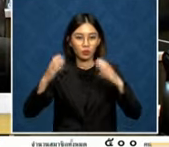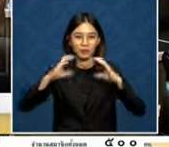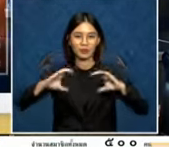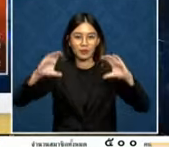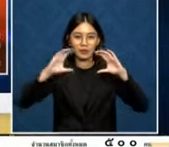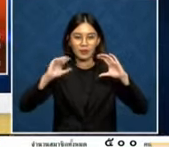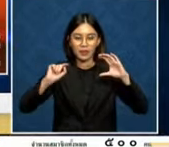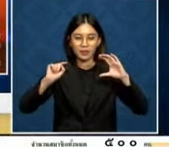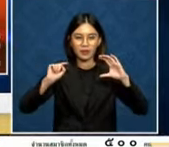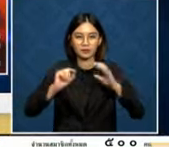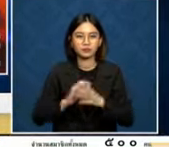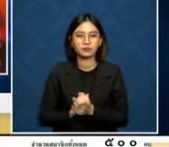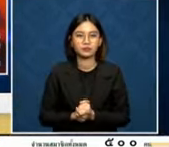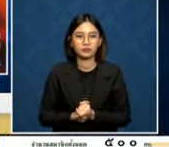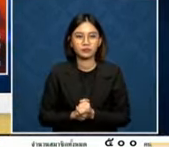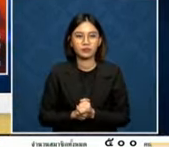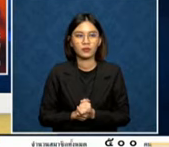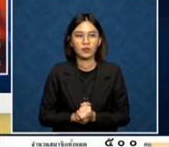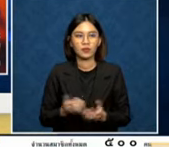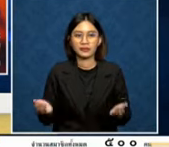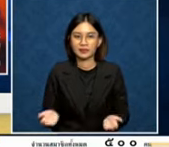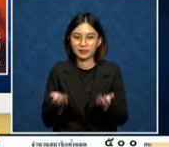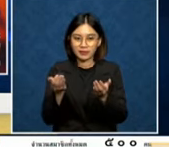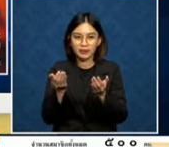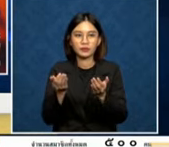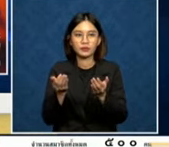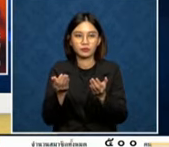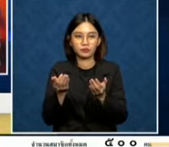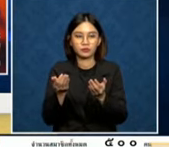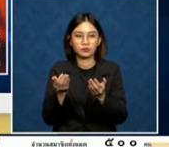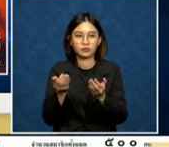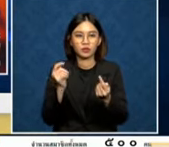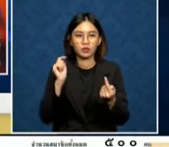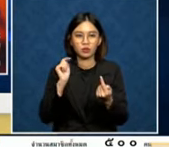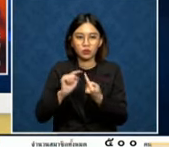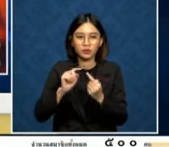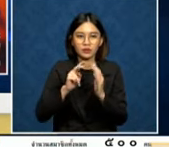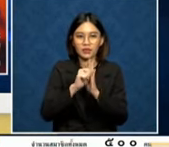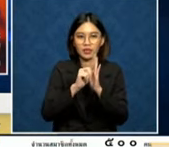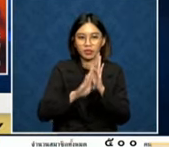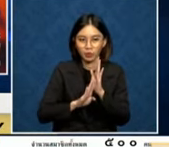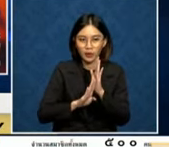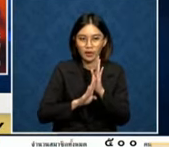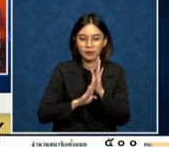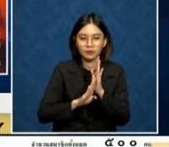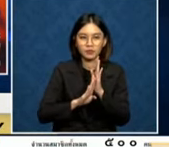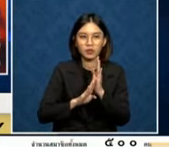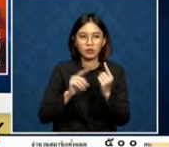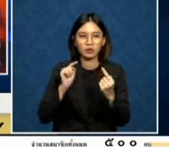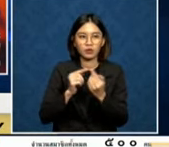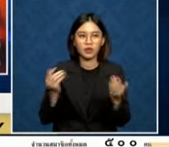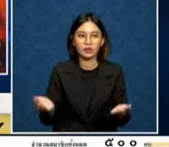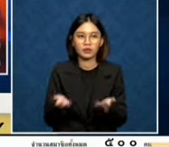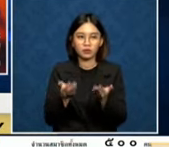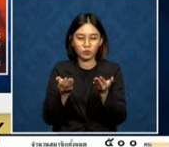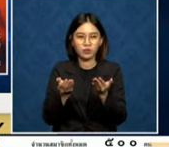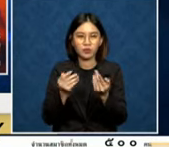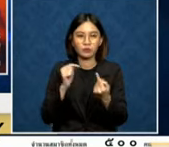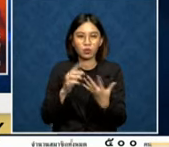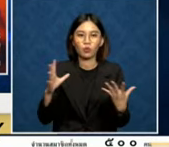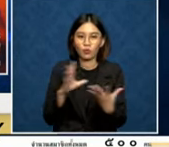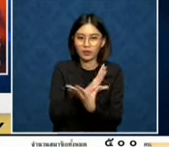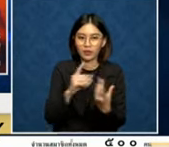ความเอ่อสนับสนุนเป็นอย่างยิ่งนะครับในภายใต้นโยบาย Thailandก็คือการส่งเสริมด้าน